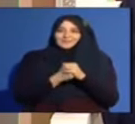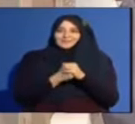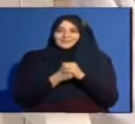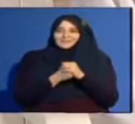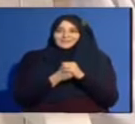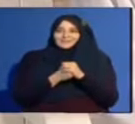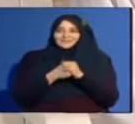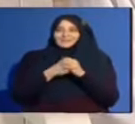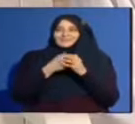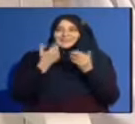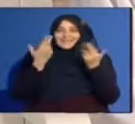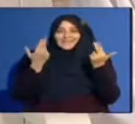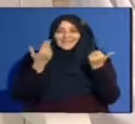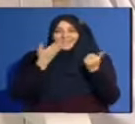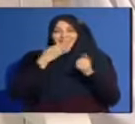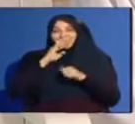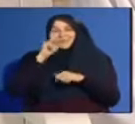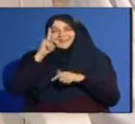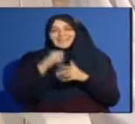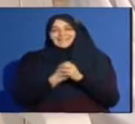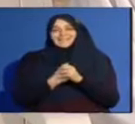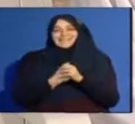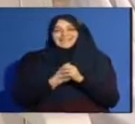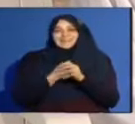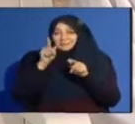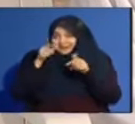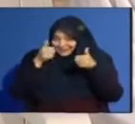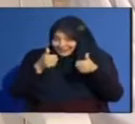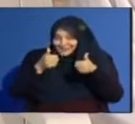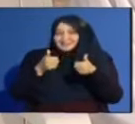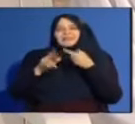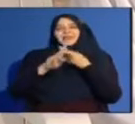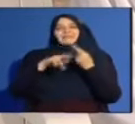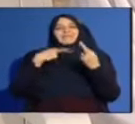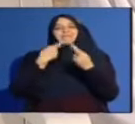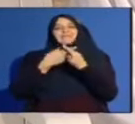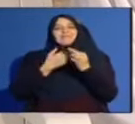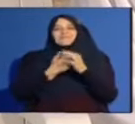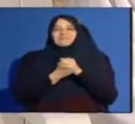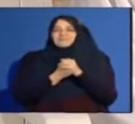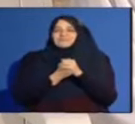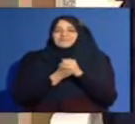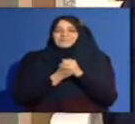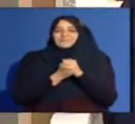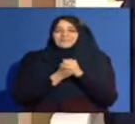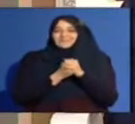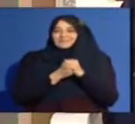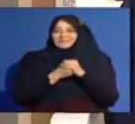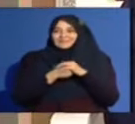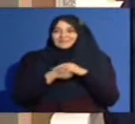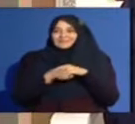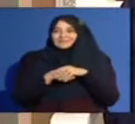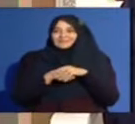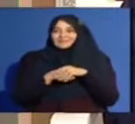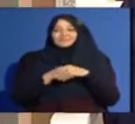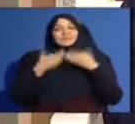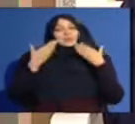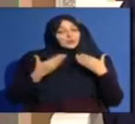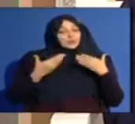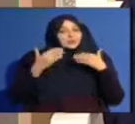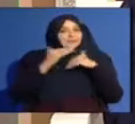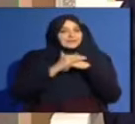نجات، كيف حالك دكتور؟ الحمد لله. الحمد لله، أنت بخير؟ الحمد لله دكتور. إذن هذه السهرة